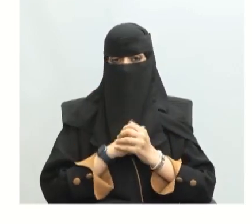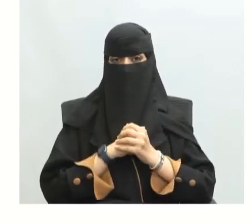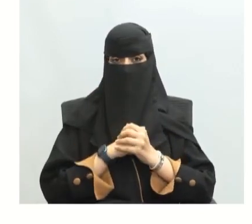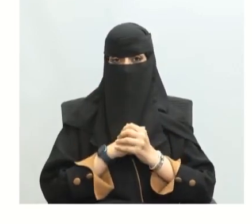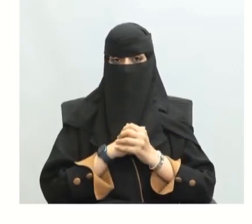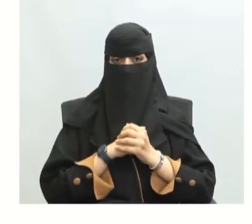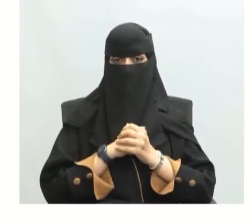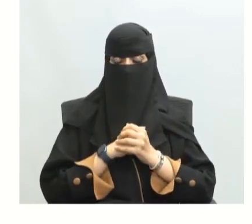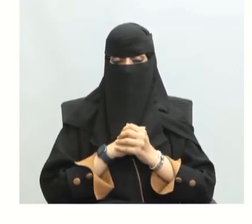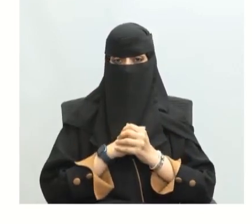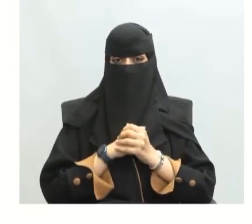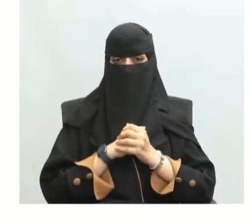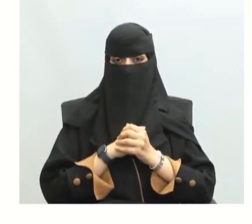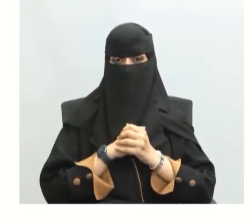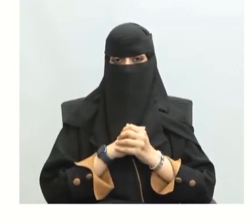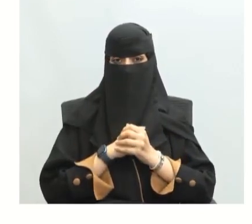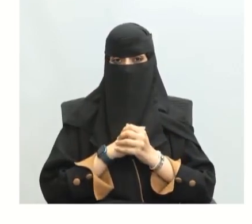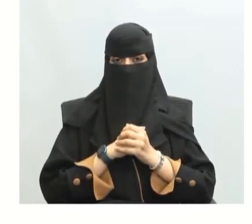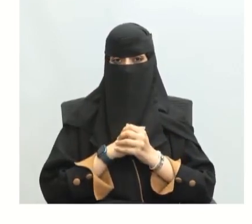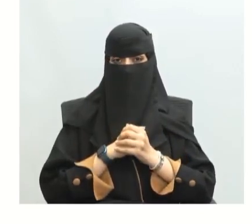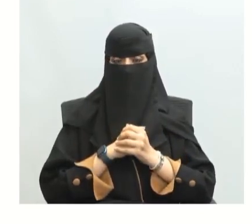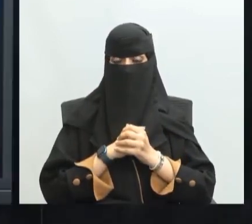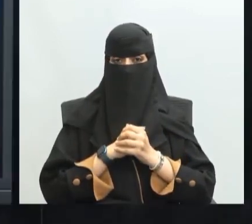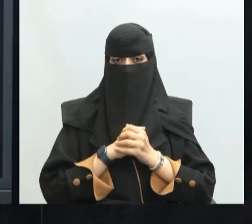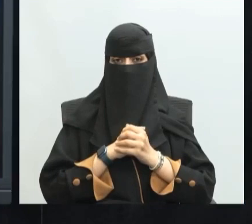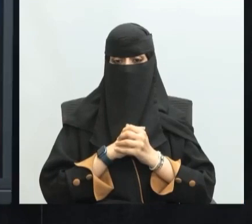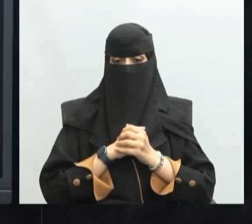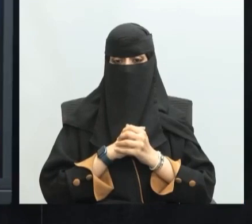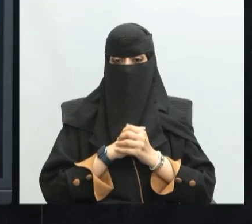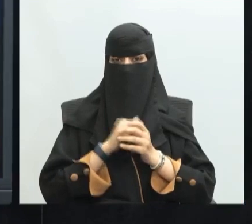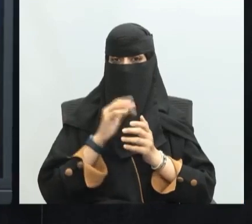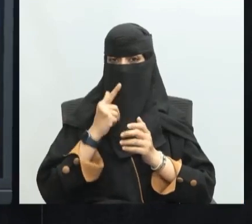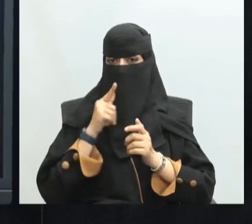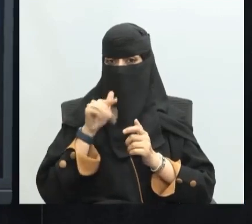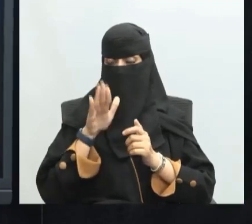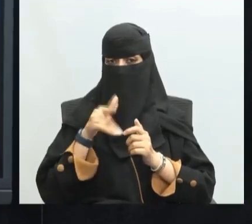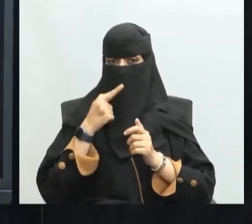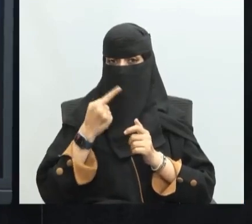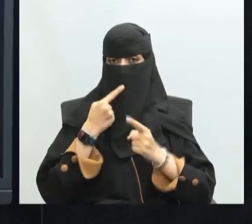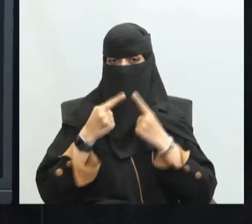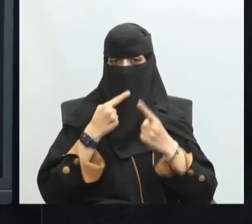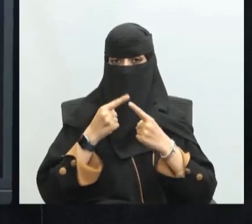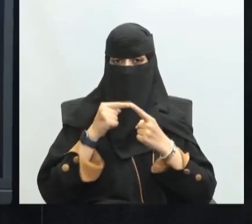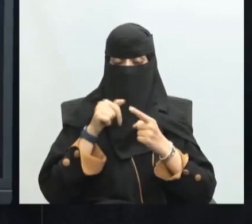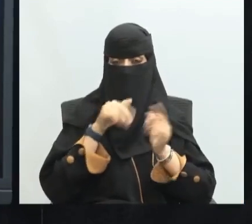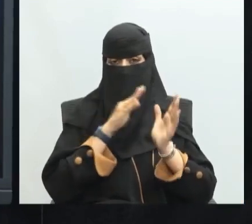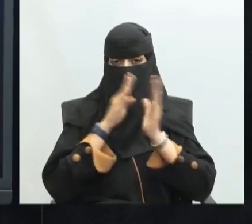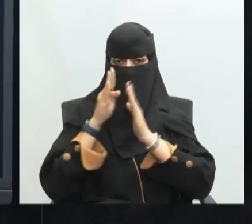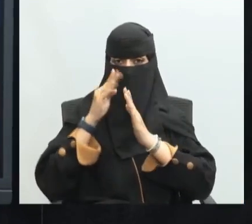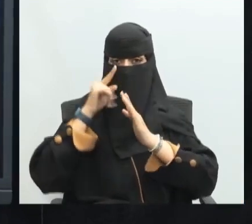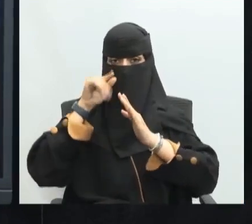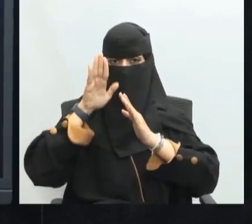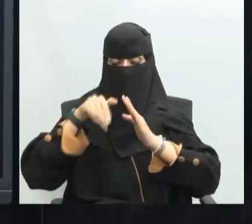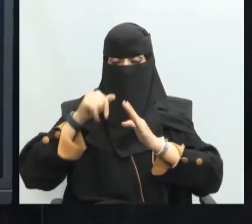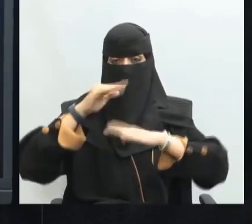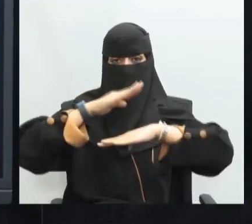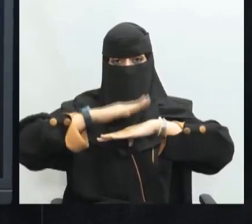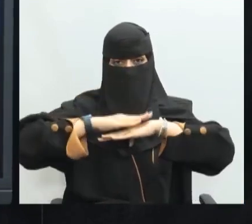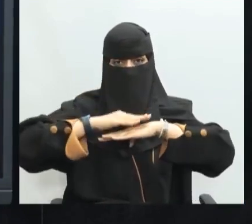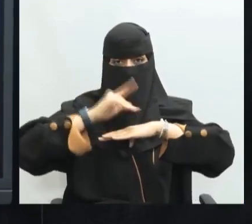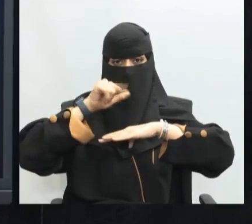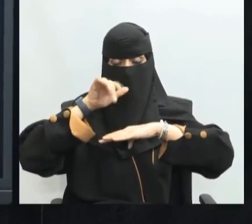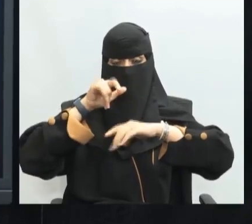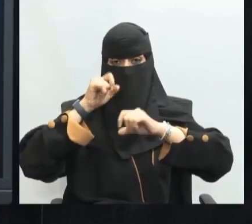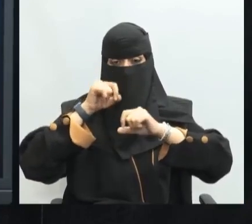من خلال حديثنا في الوحده عن الحوار واهميه الحوار هناك اداب يجب التزامها